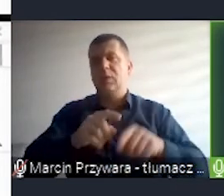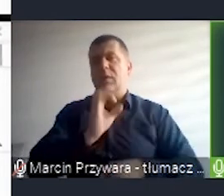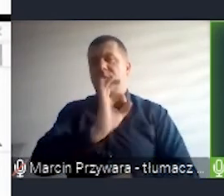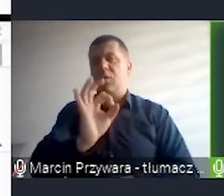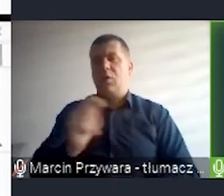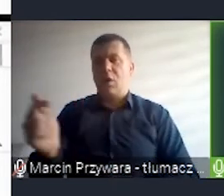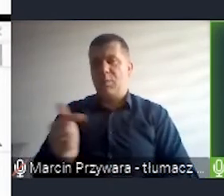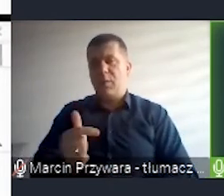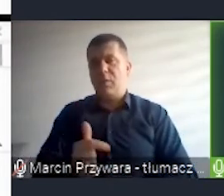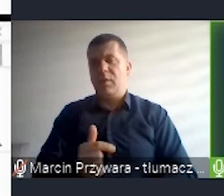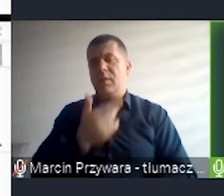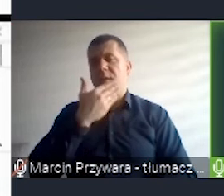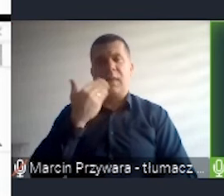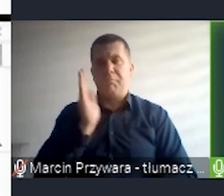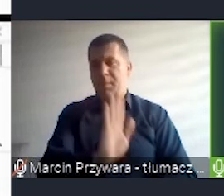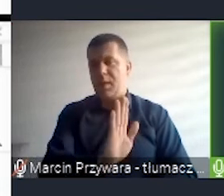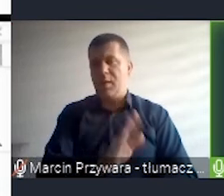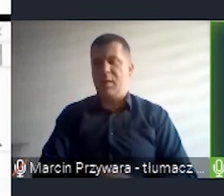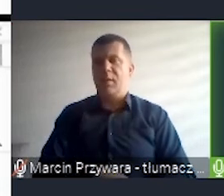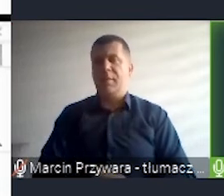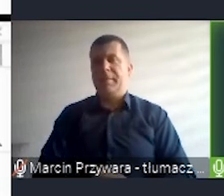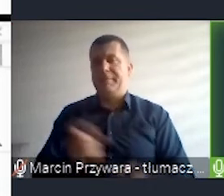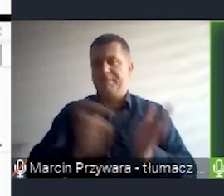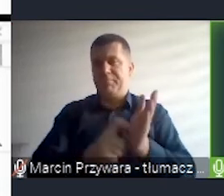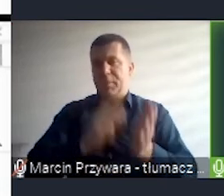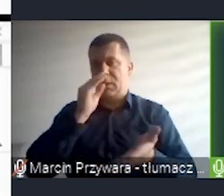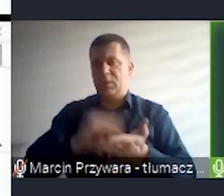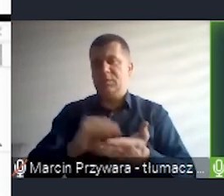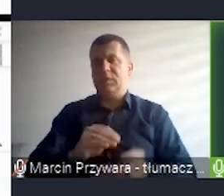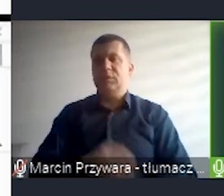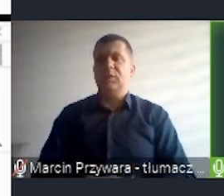swoje obowiązki, nie mając wymaganego doświadczenia.